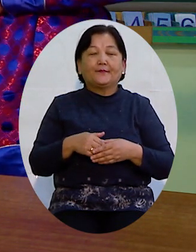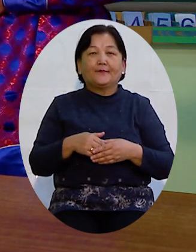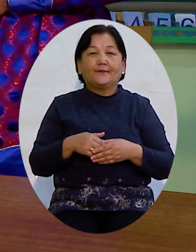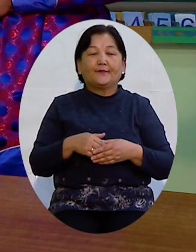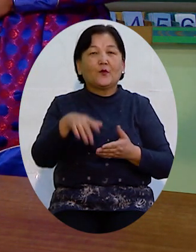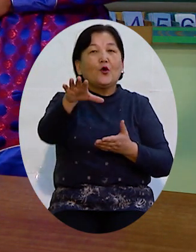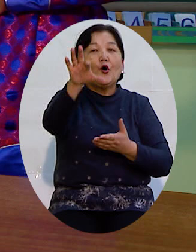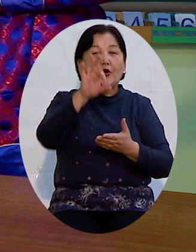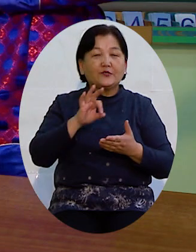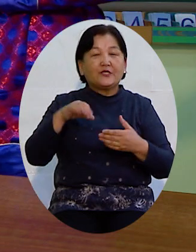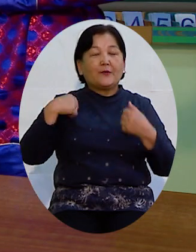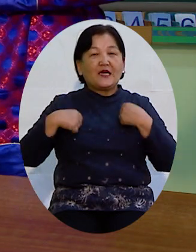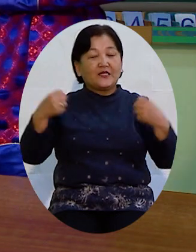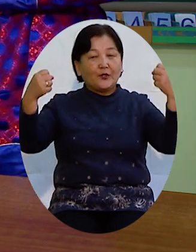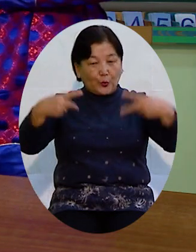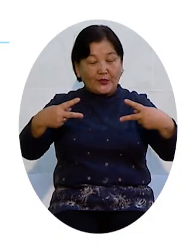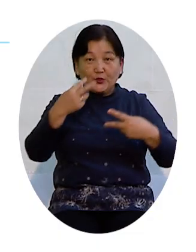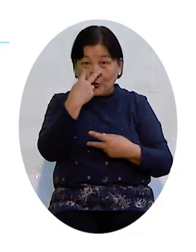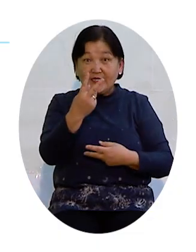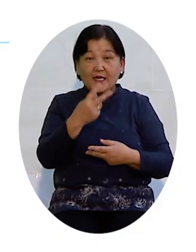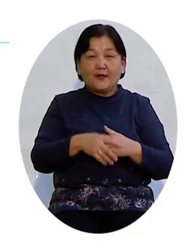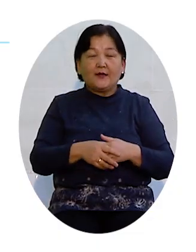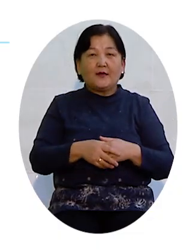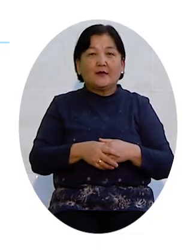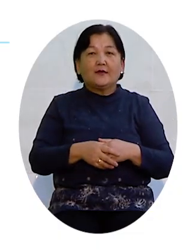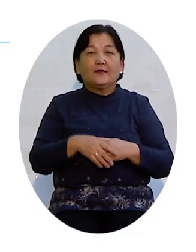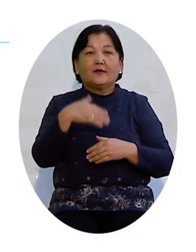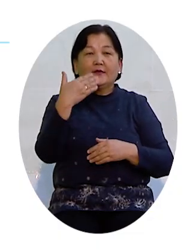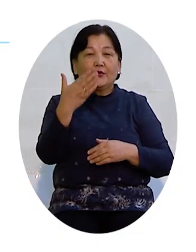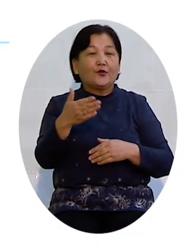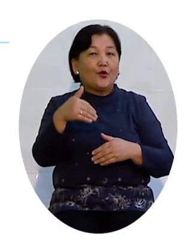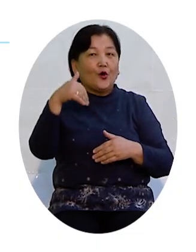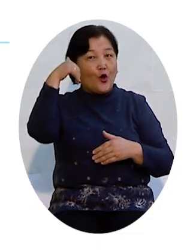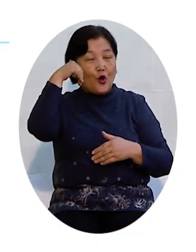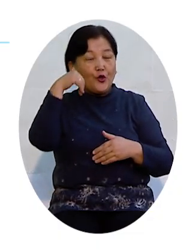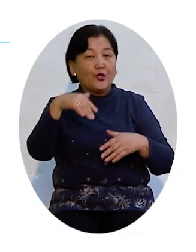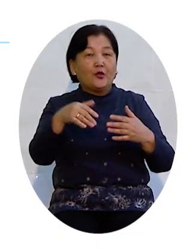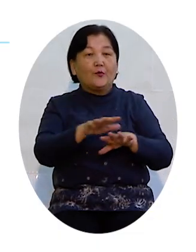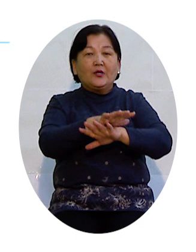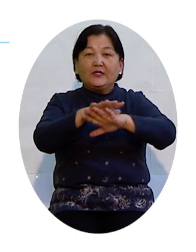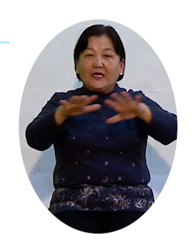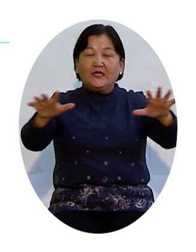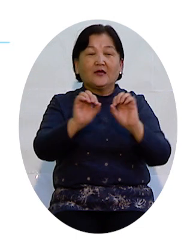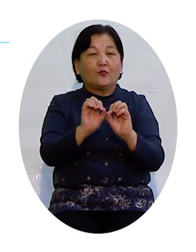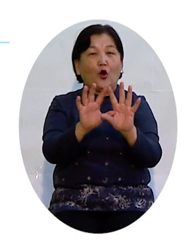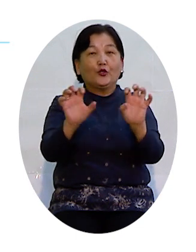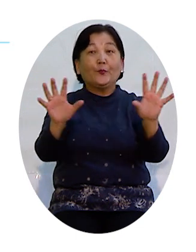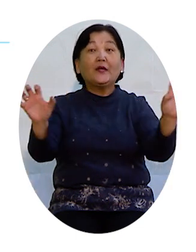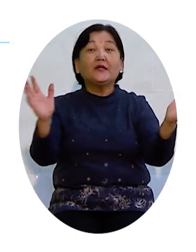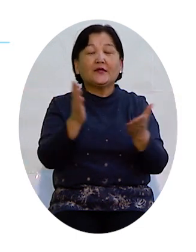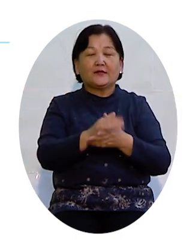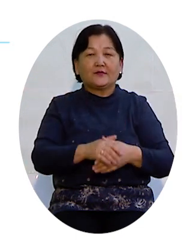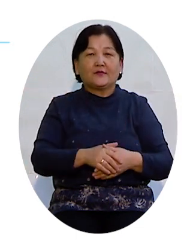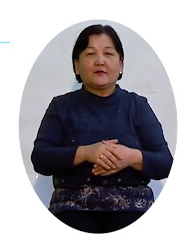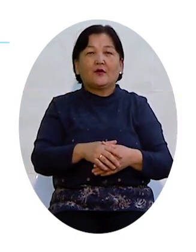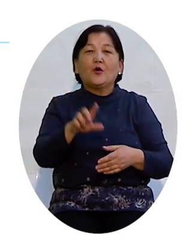олж үтсэнгээ тулгая. За сансар эмгэдийн бэлийг хонин бүрхдэг. Тийм ээ? Та нар хүүхдүүдээ